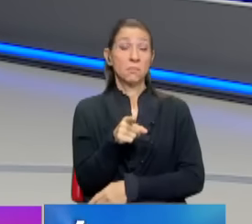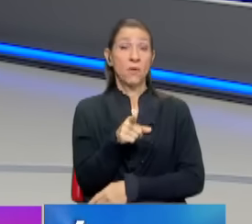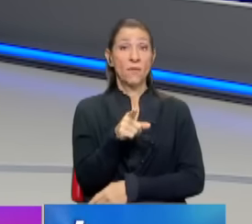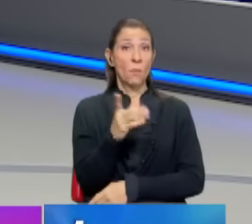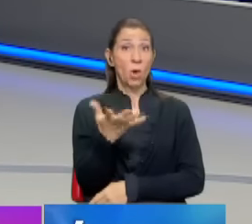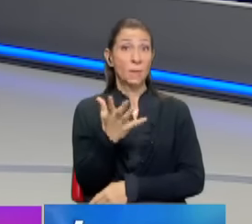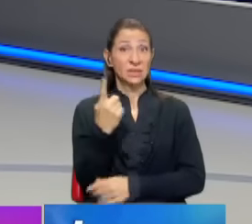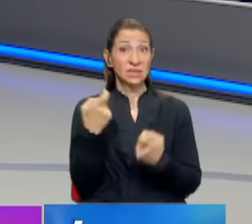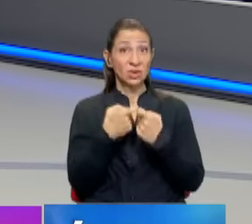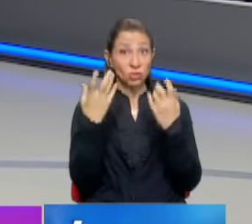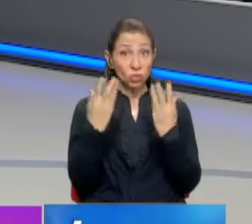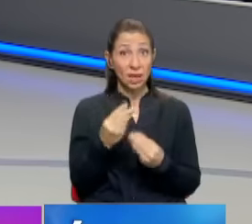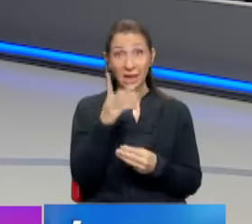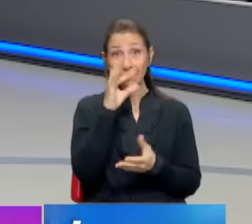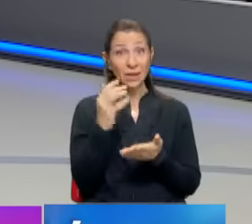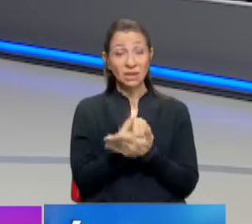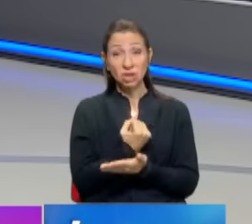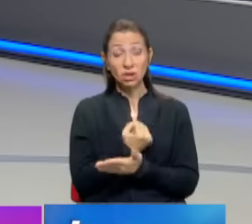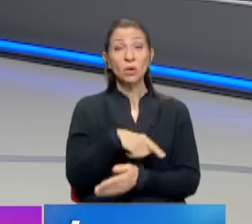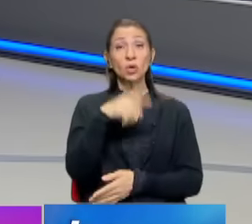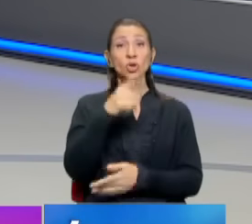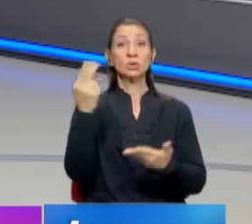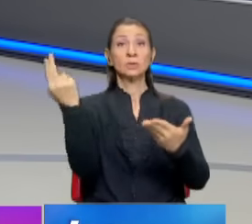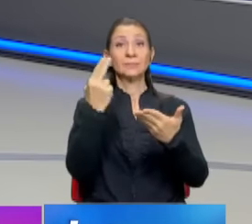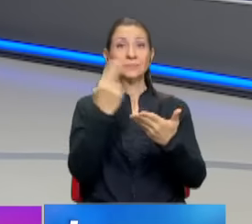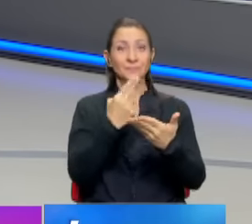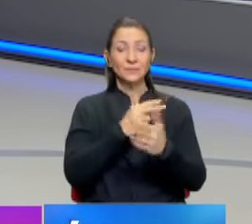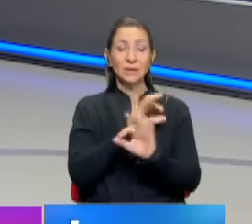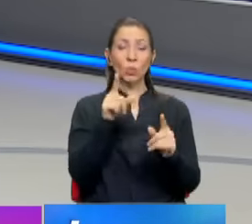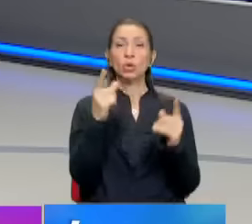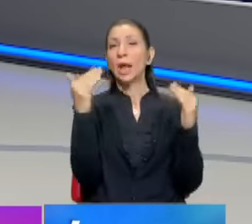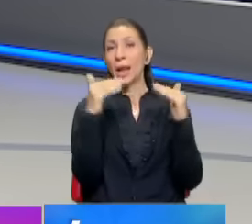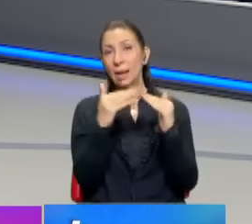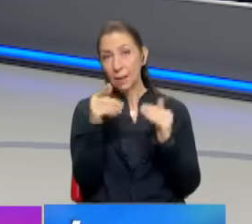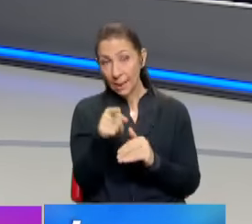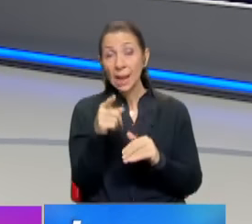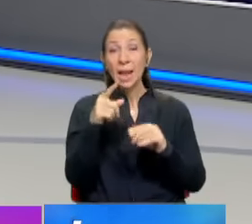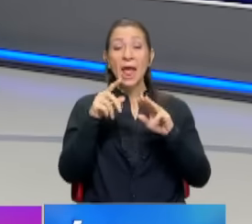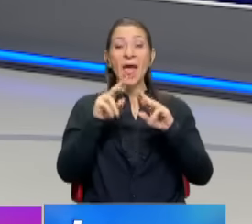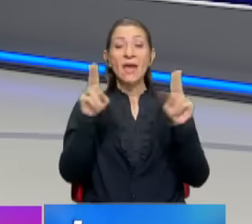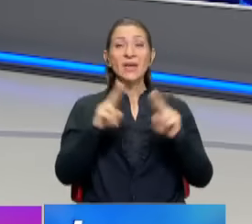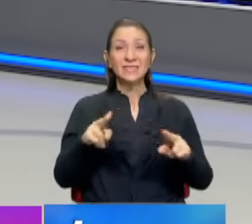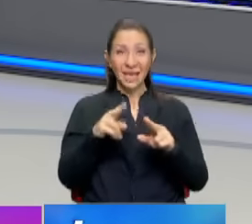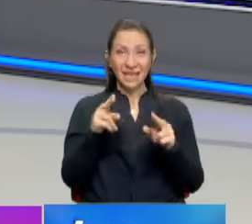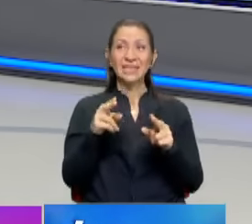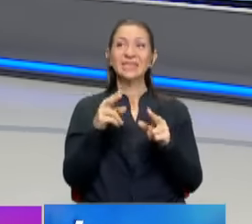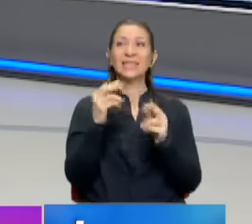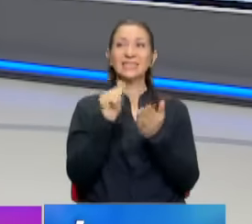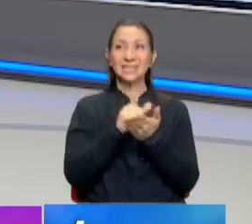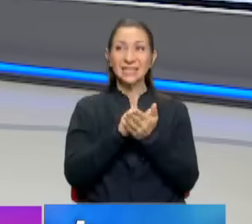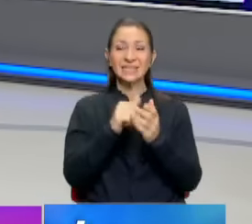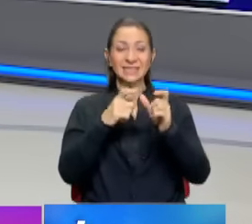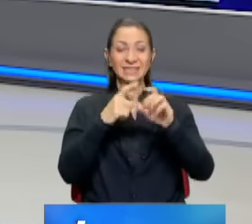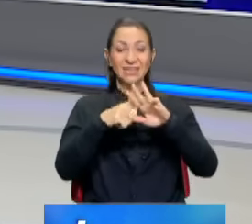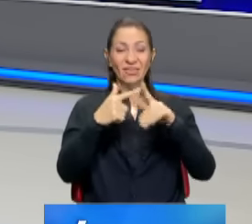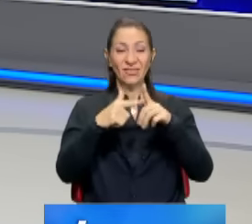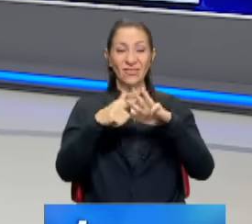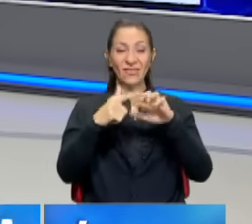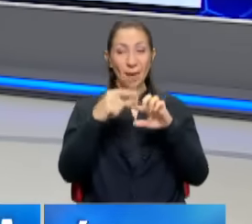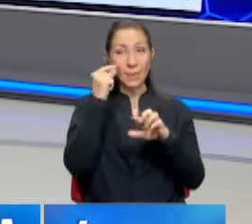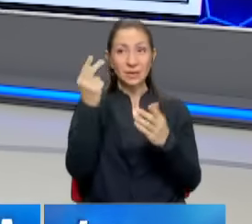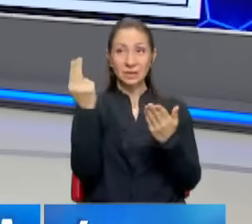bir savaş olursa bu savaşı kim kazanacak? Günün karikatürü de tam da bununla ilgili. Evrensel Gazetesi'nden Sefer Selvi'nin çizgileriyle.